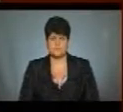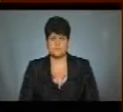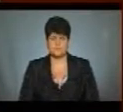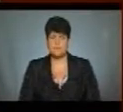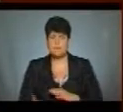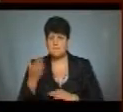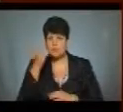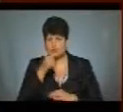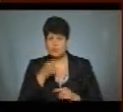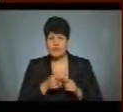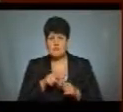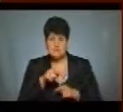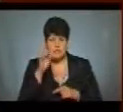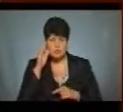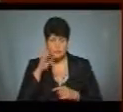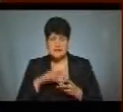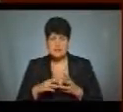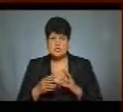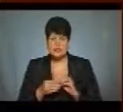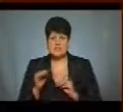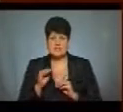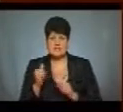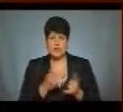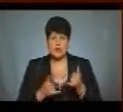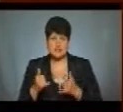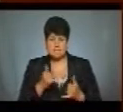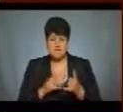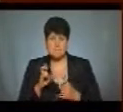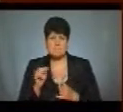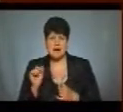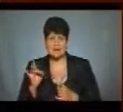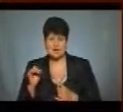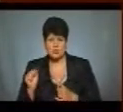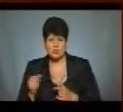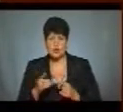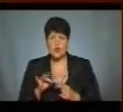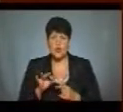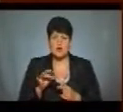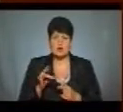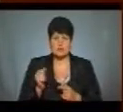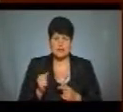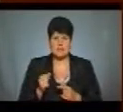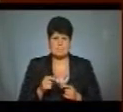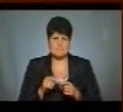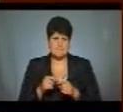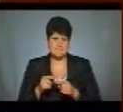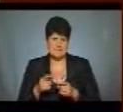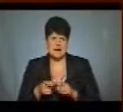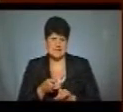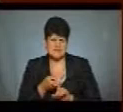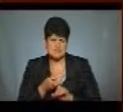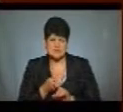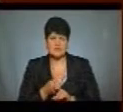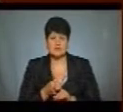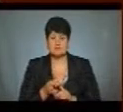Минулого року у цих водоймах за результатами фізико-хімічних, бактеріологічних, органолептичних і паразитологічних досліджень